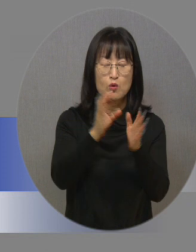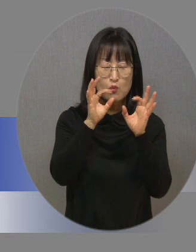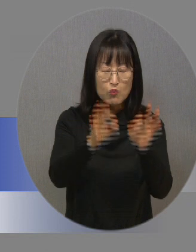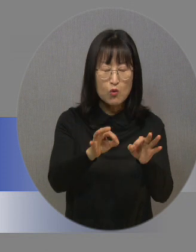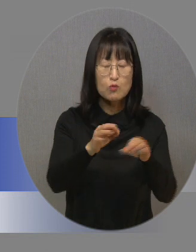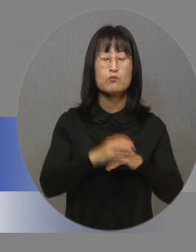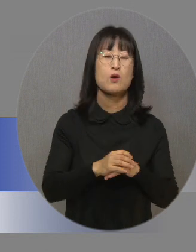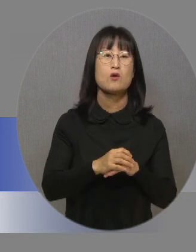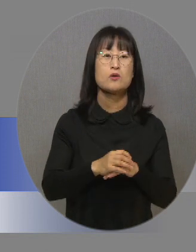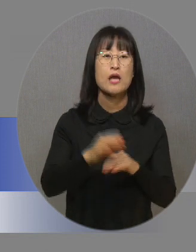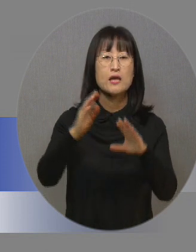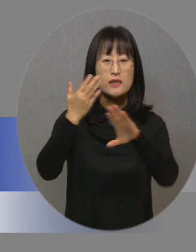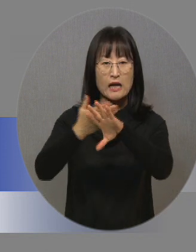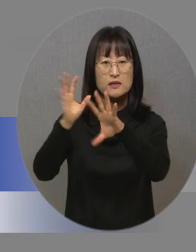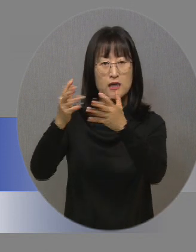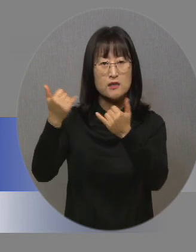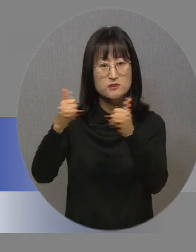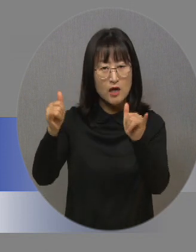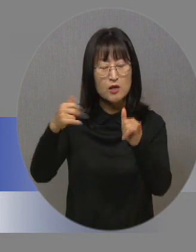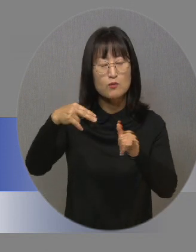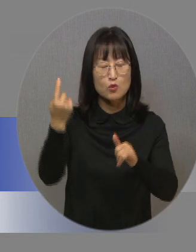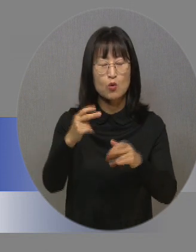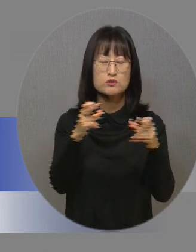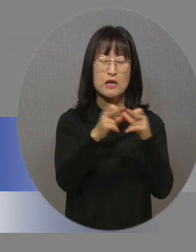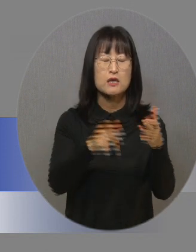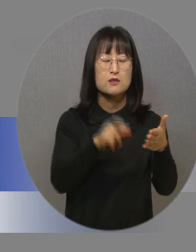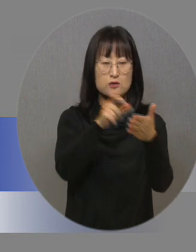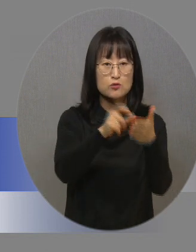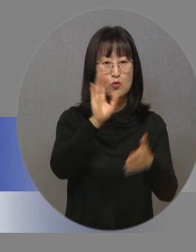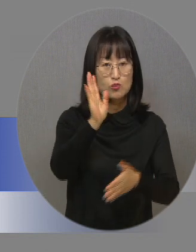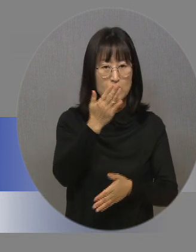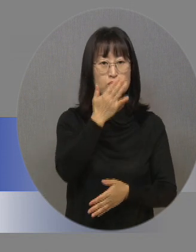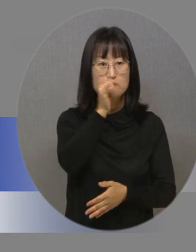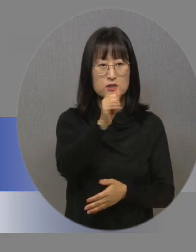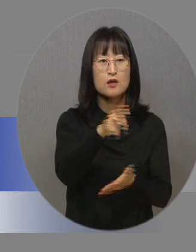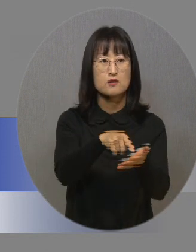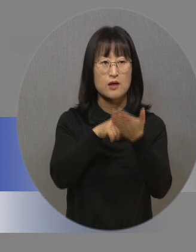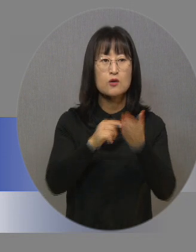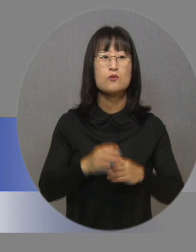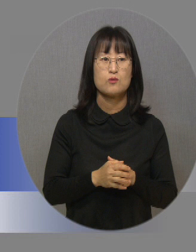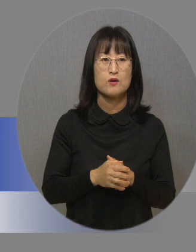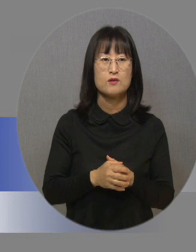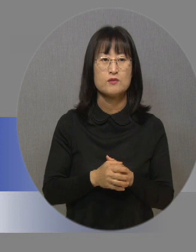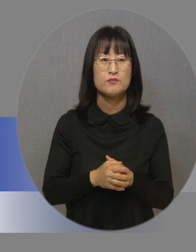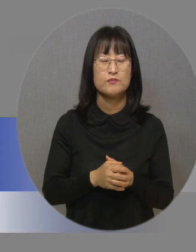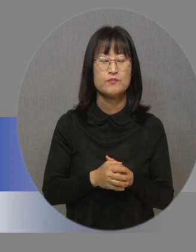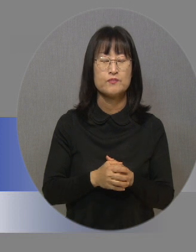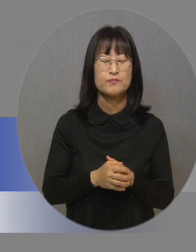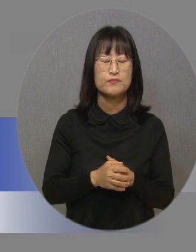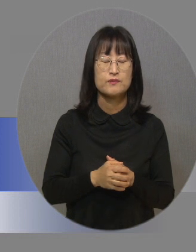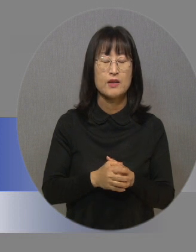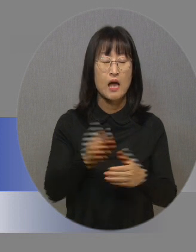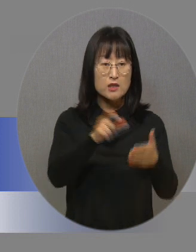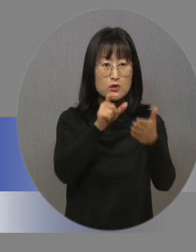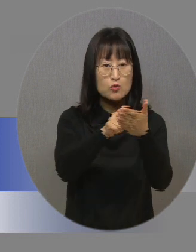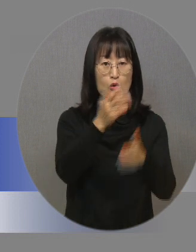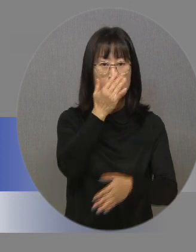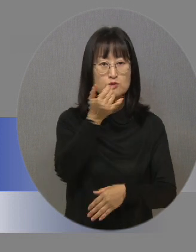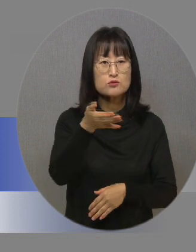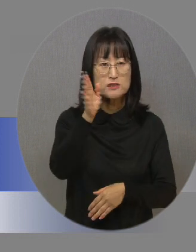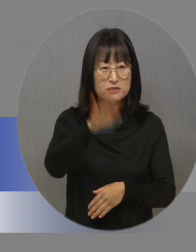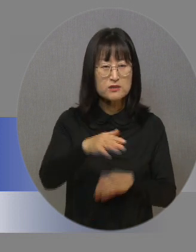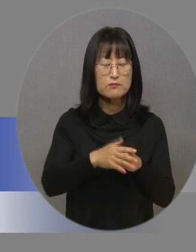재외동포 또는 외국인 역시 장애인 등록을 할 수 있도록 돼 있는데요. 최 의원은 장애 등록은 가능하나